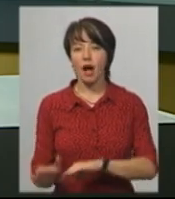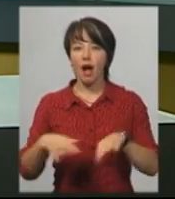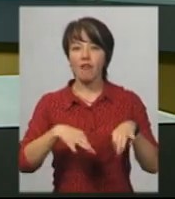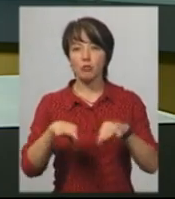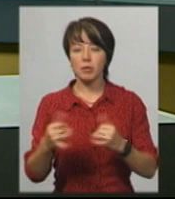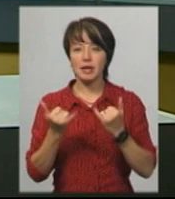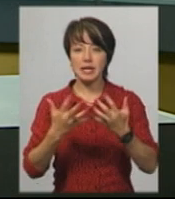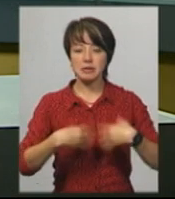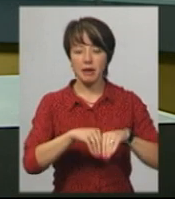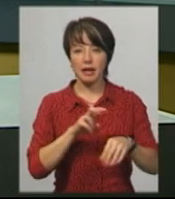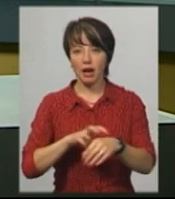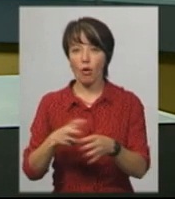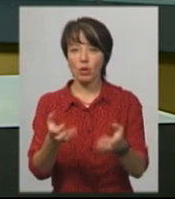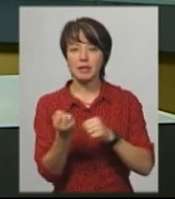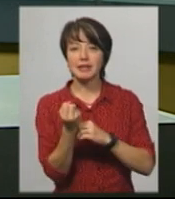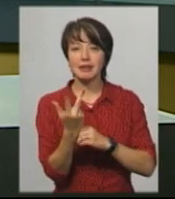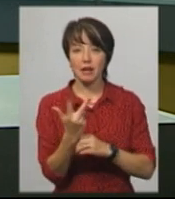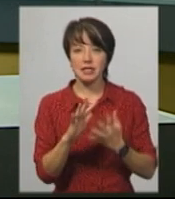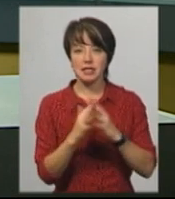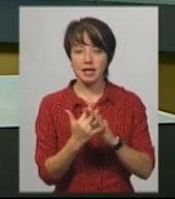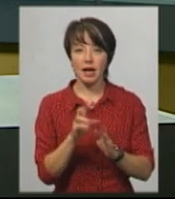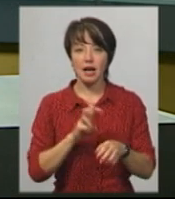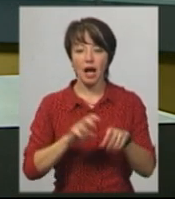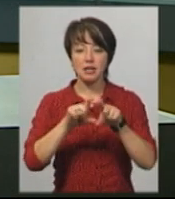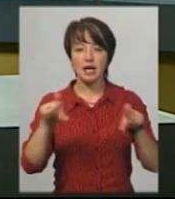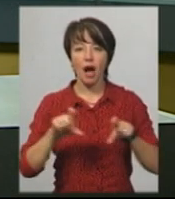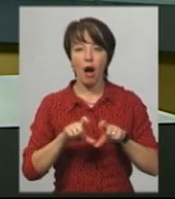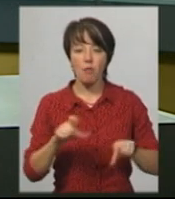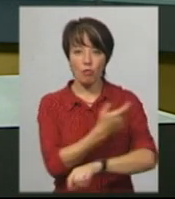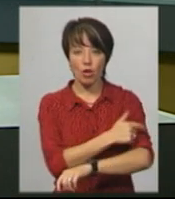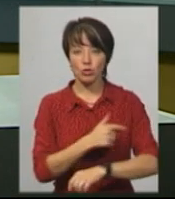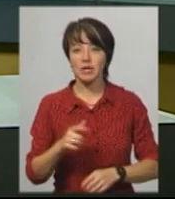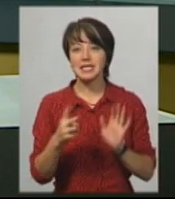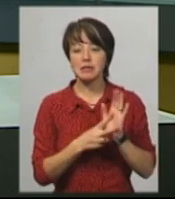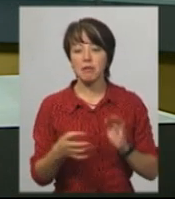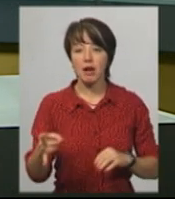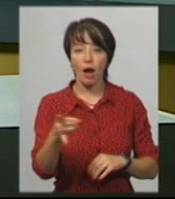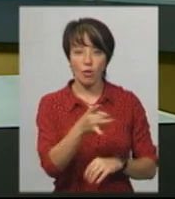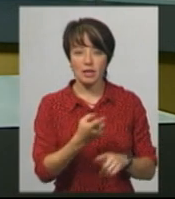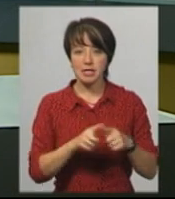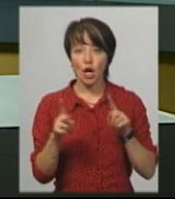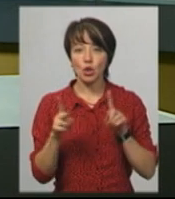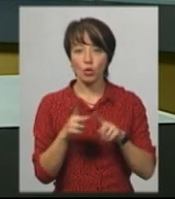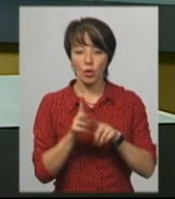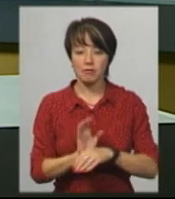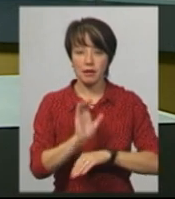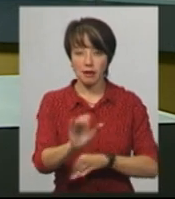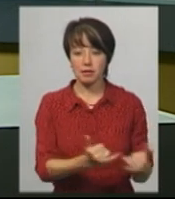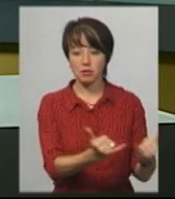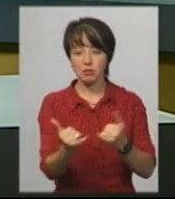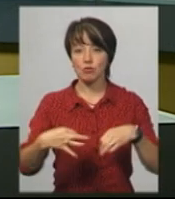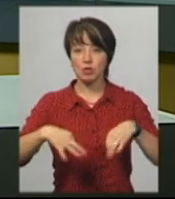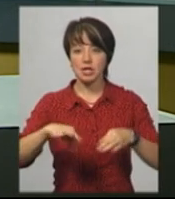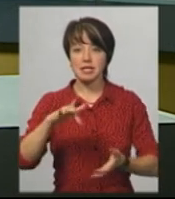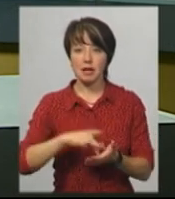Автомобілі для сімейних лікарів отримали 13 сільських лікарських амбулаторій із 7 районів Хмельниччини. Це другий транш забезпечення машинами